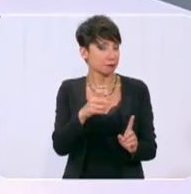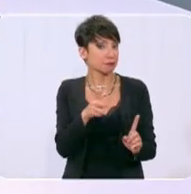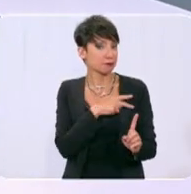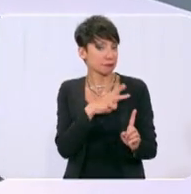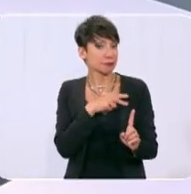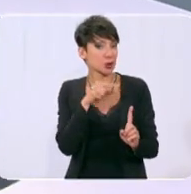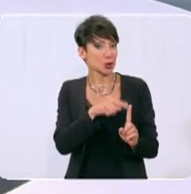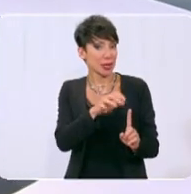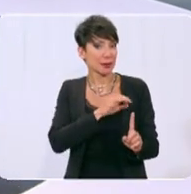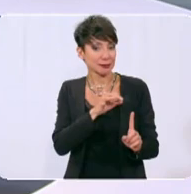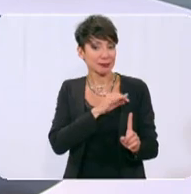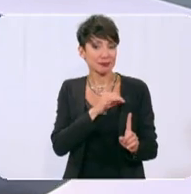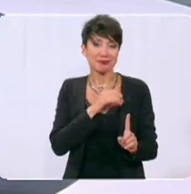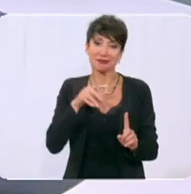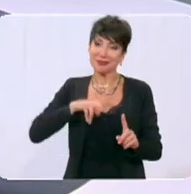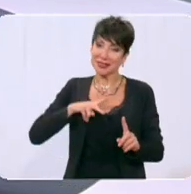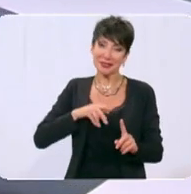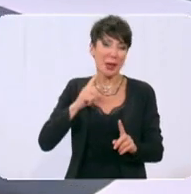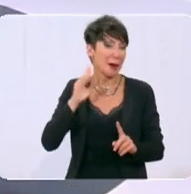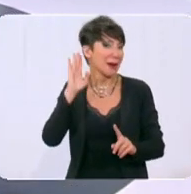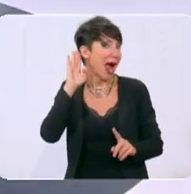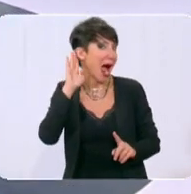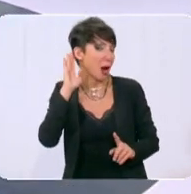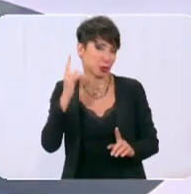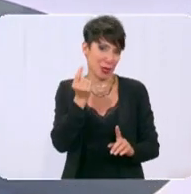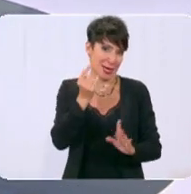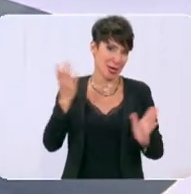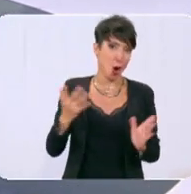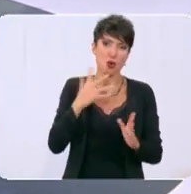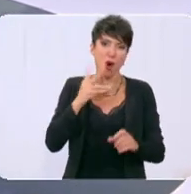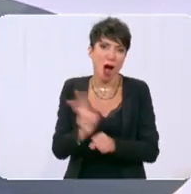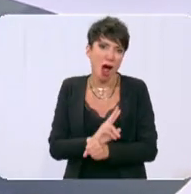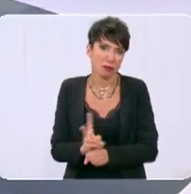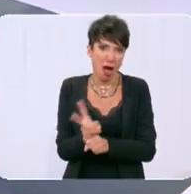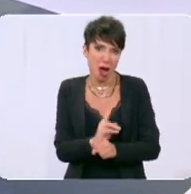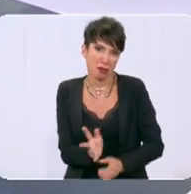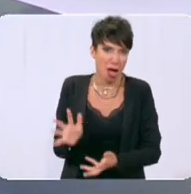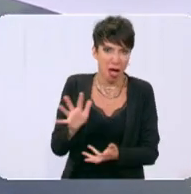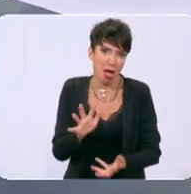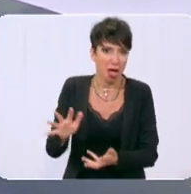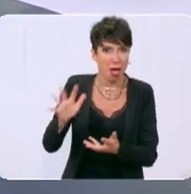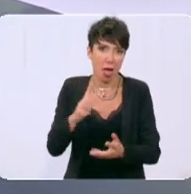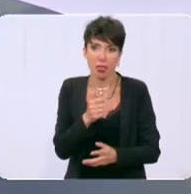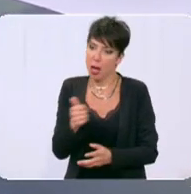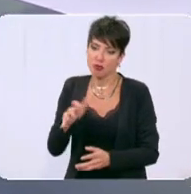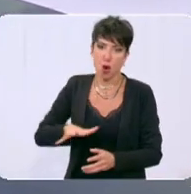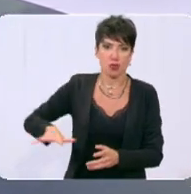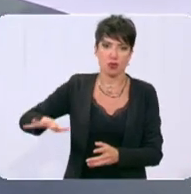νομίζω να ακούει και η κυβέρνηση, γιατί η γραφειοκρατία και τα ζητήματα τα οποία θέσατε απασχολούν όχι μόνο τους κατοίκους της Ηλίας αλλά